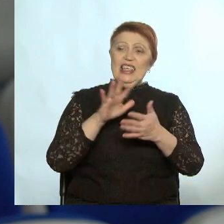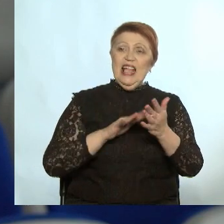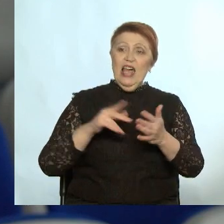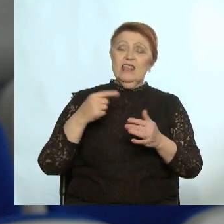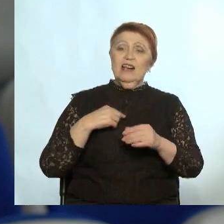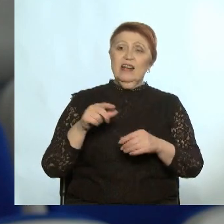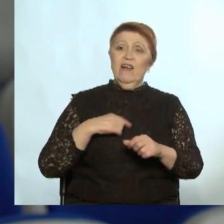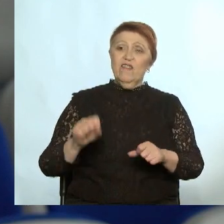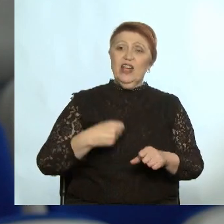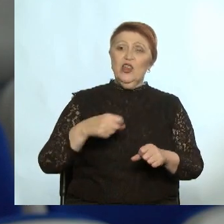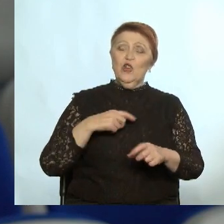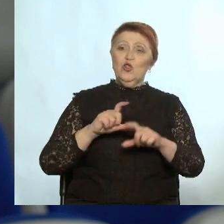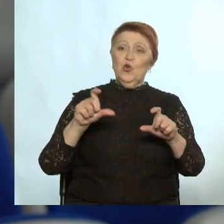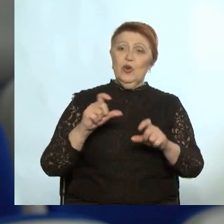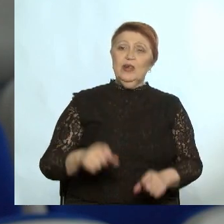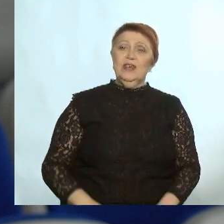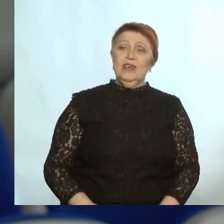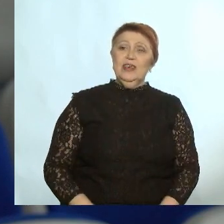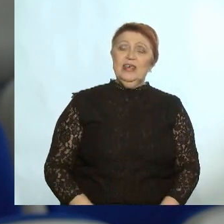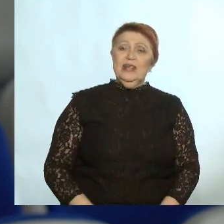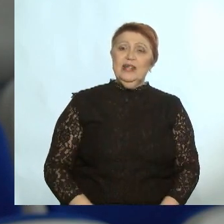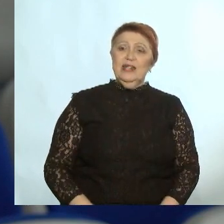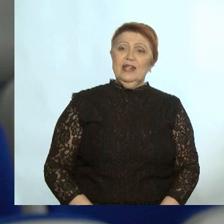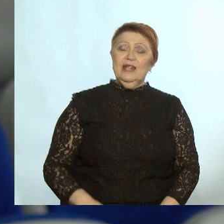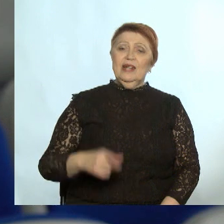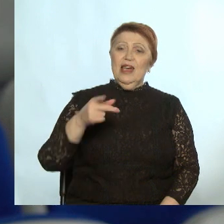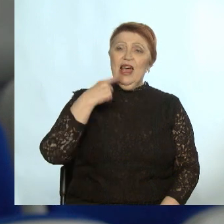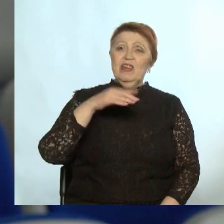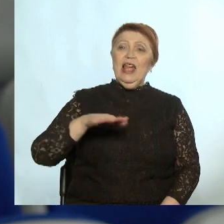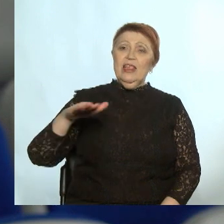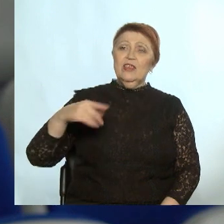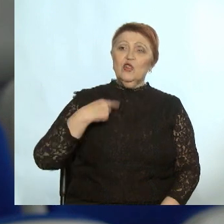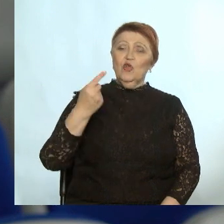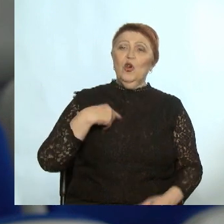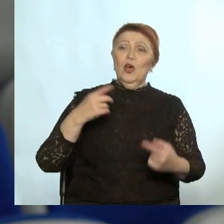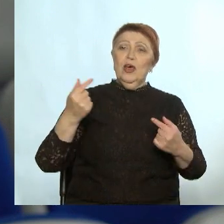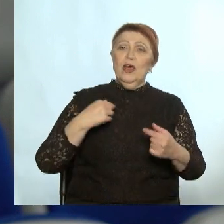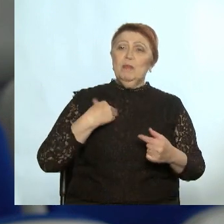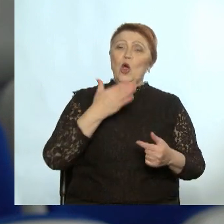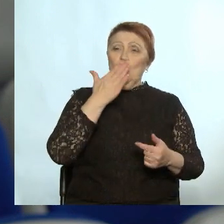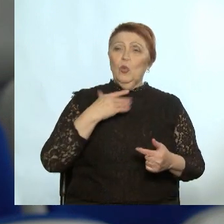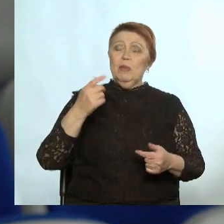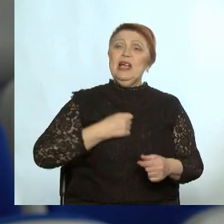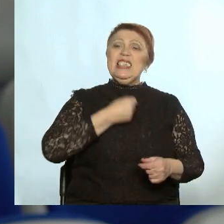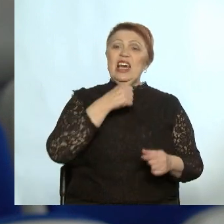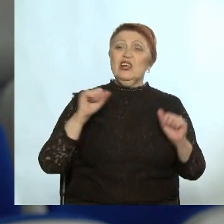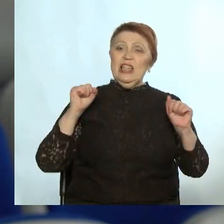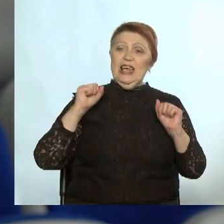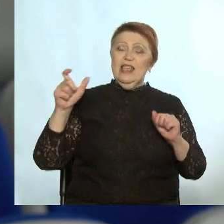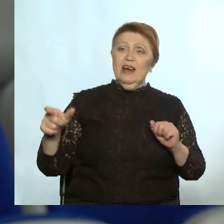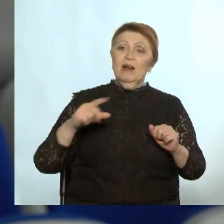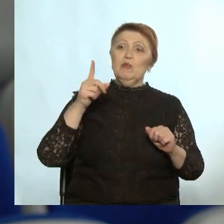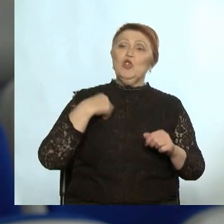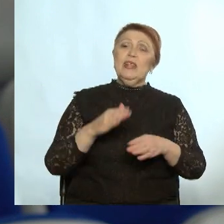допустим, второго тренера любят больше, потому что он добрее. Да? Старший тренер, он более требовательный,